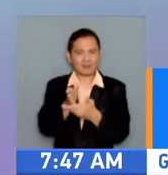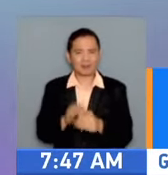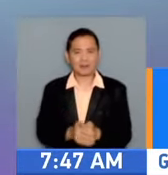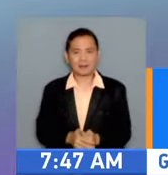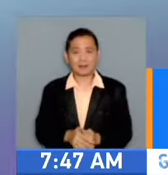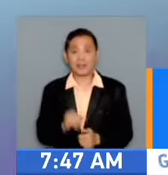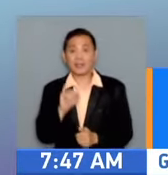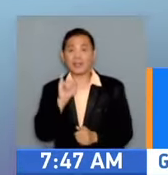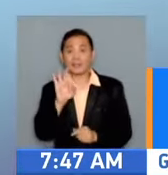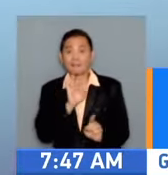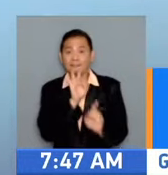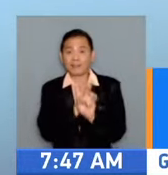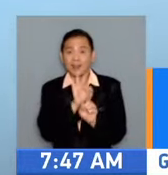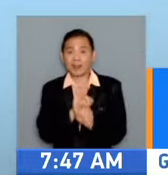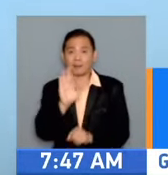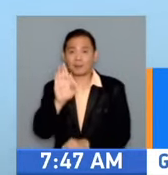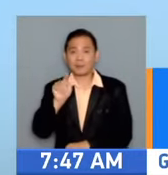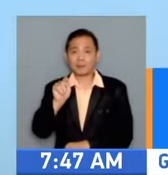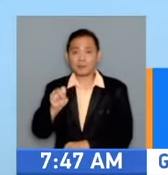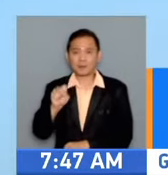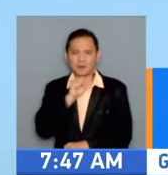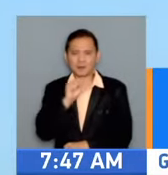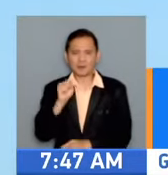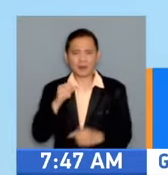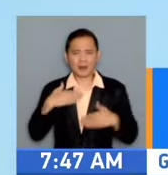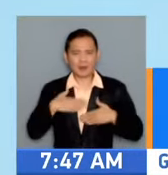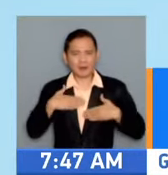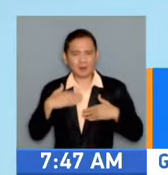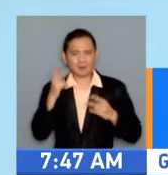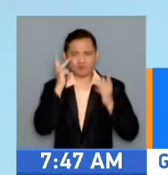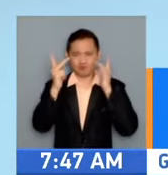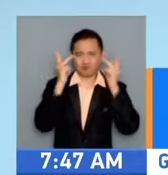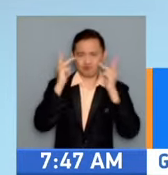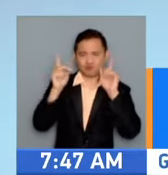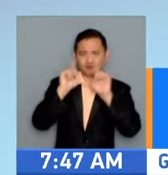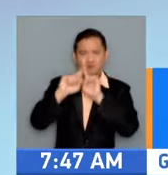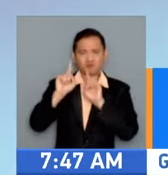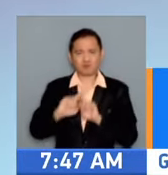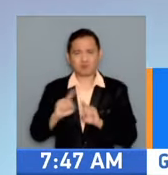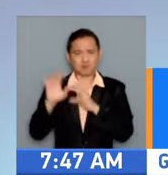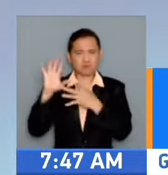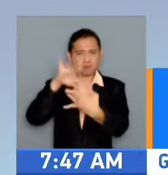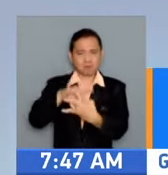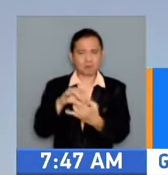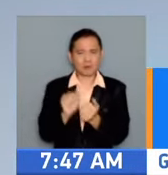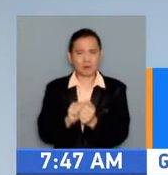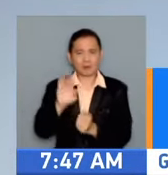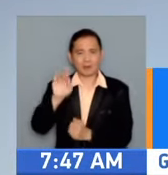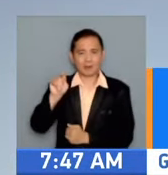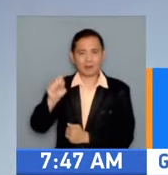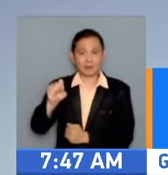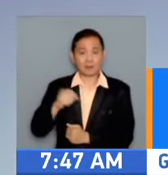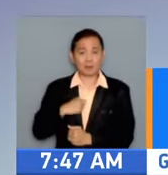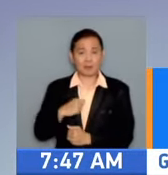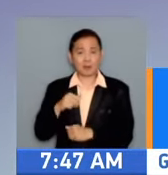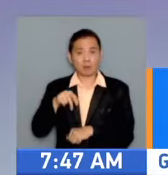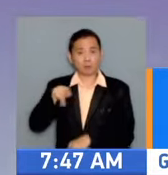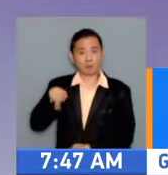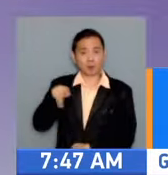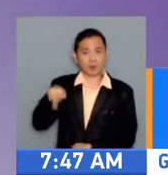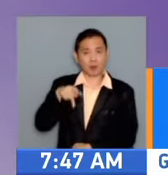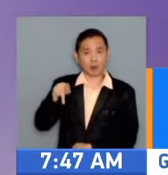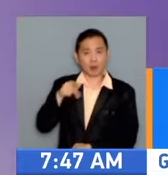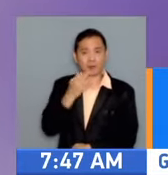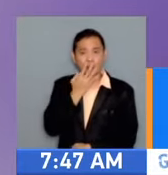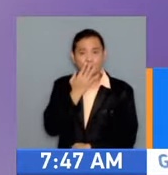purple, masaya ka na makakita niyan. So, yan yung pinuntahan namin. Tapos kaya ako naka-purple dyan kasi sabi nila, libre daw kapag naka-purple ka. Oh,